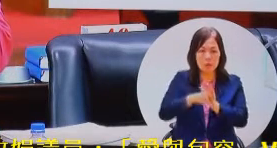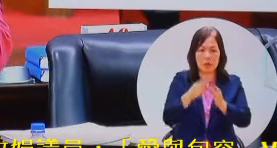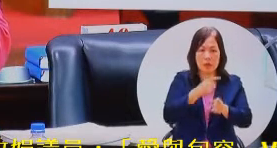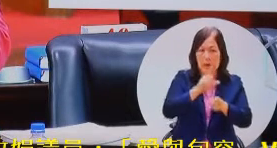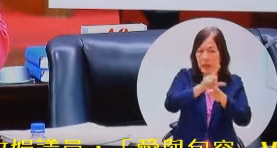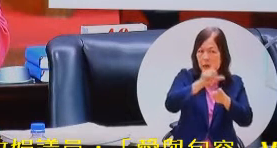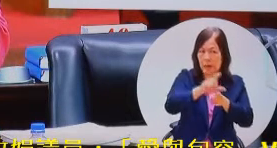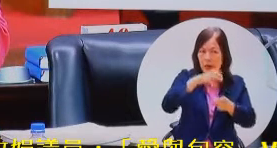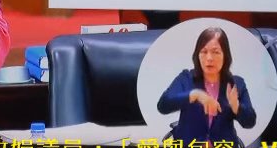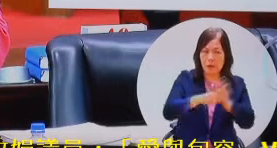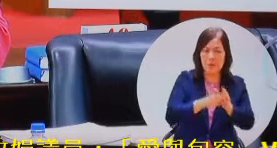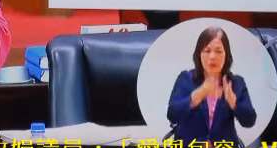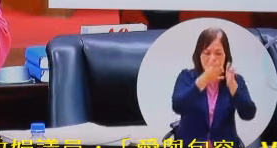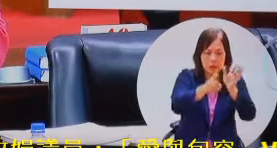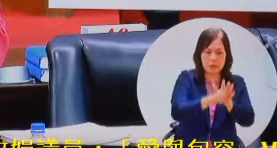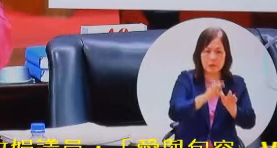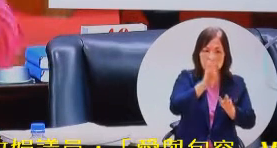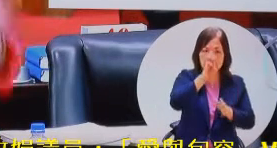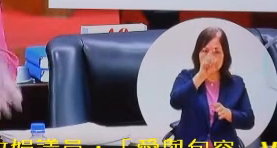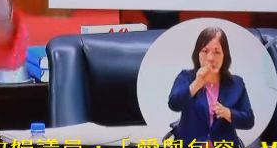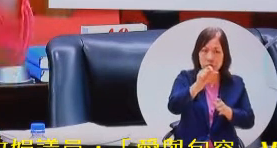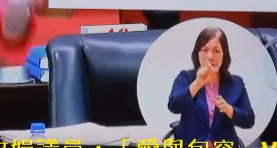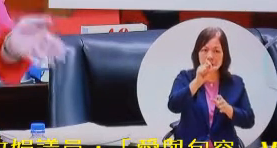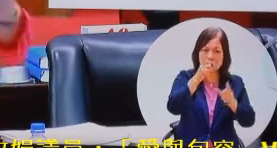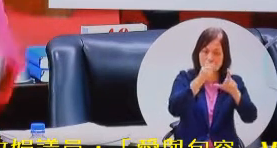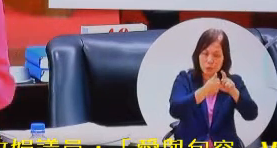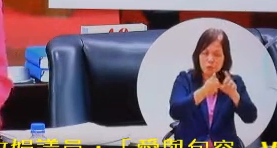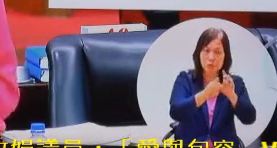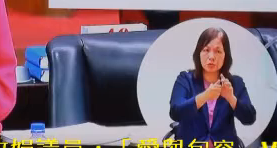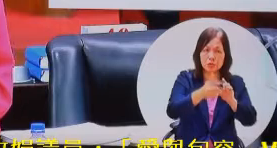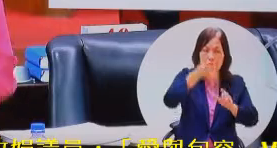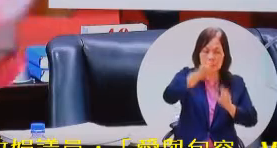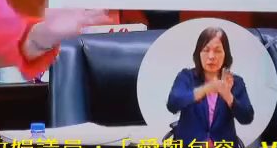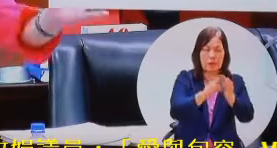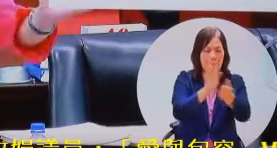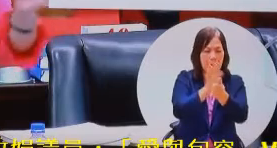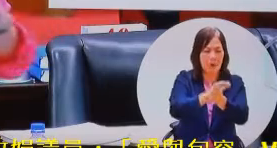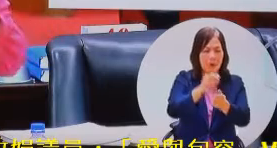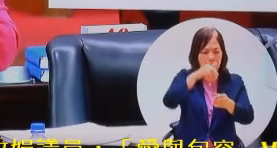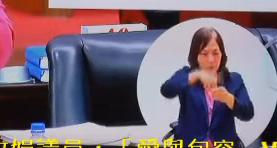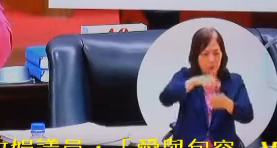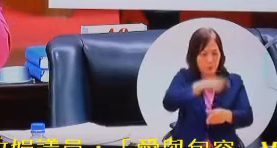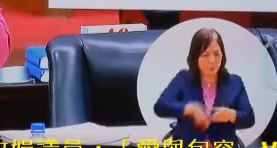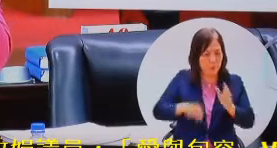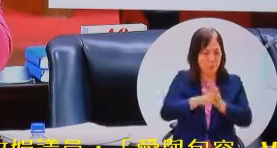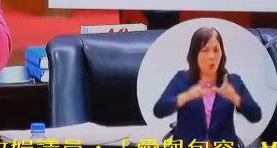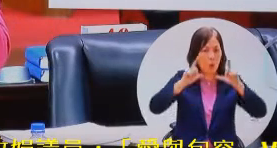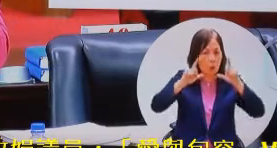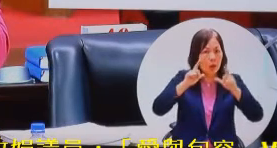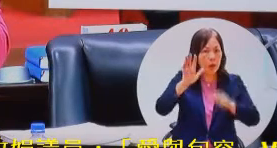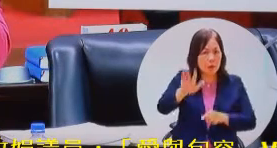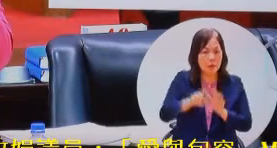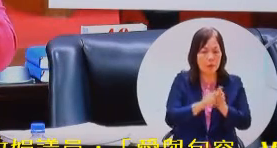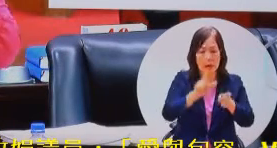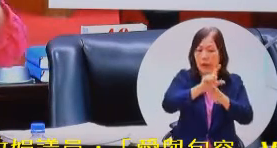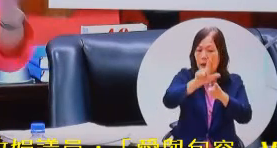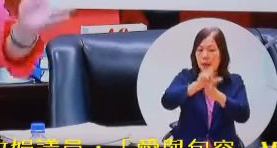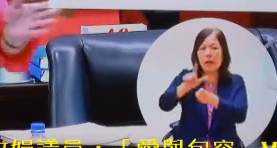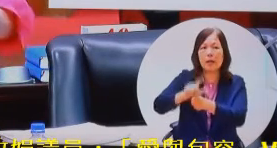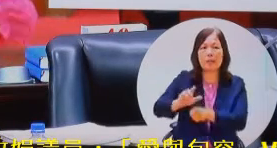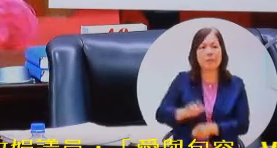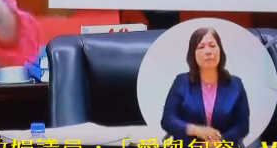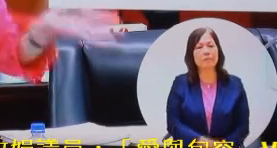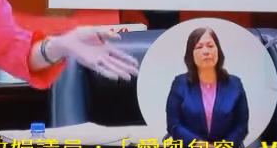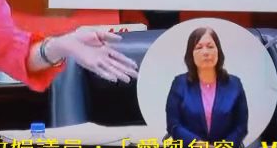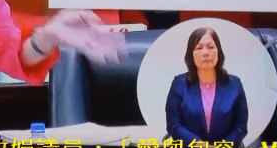三十五区的区长报告失利，要求他们要去补选，公开的哦，在那个办里面要求他